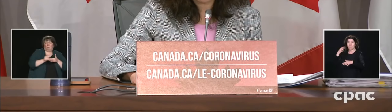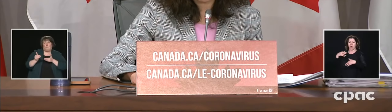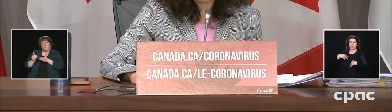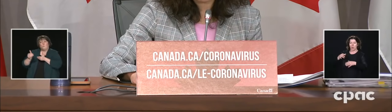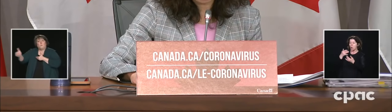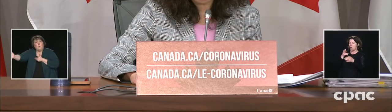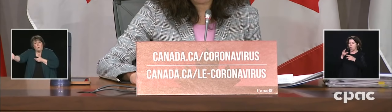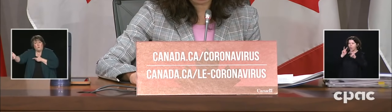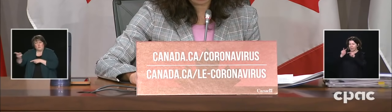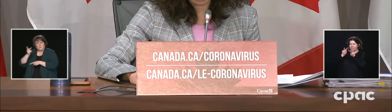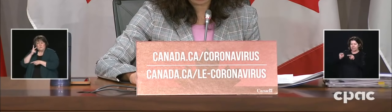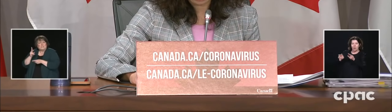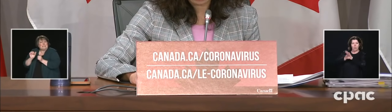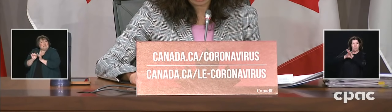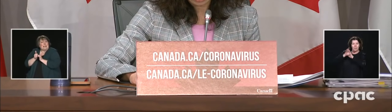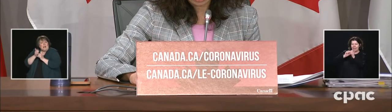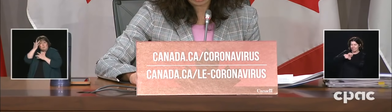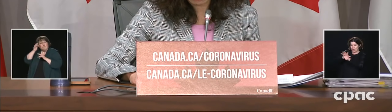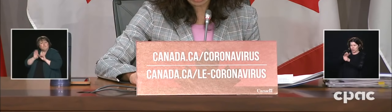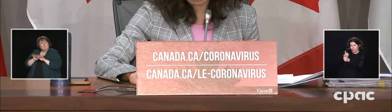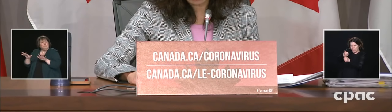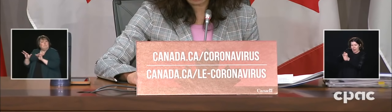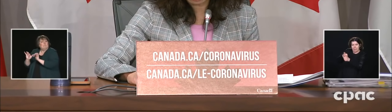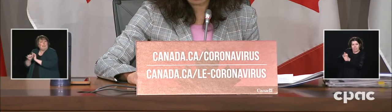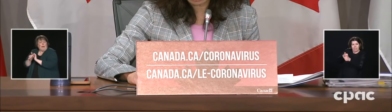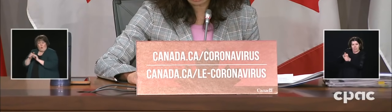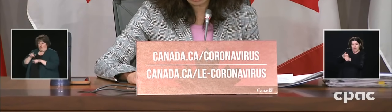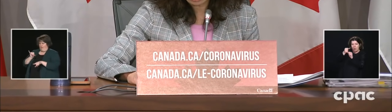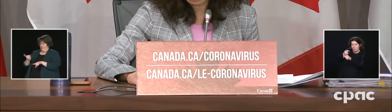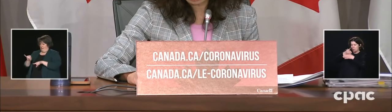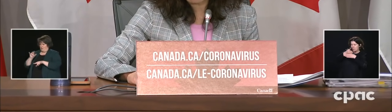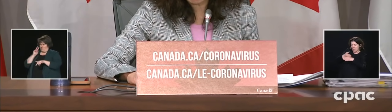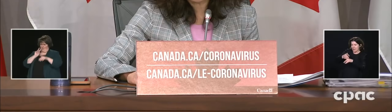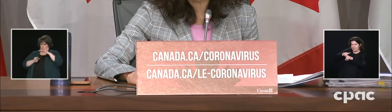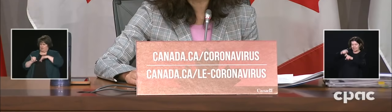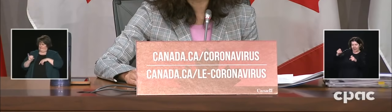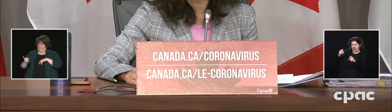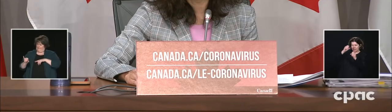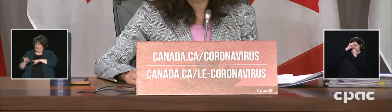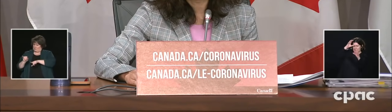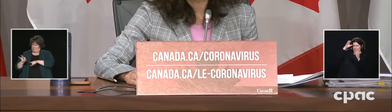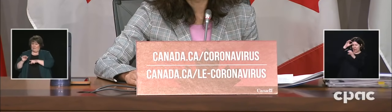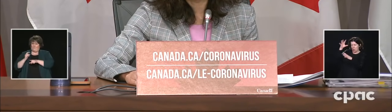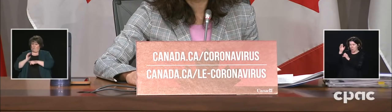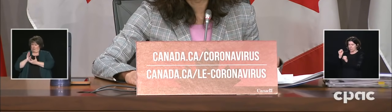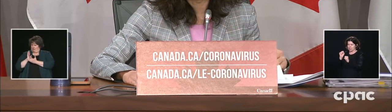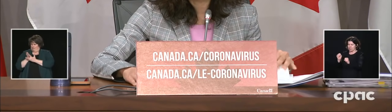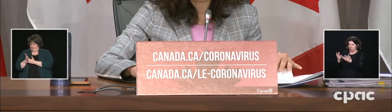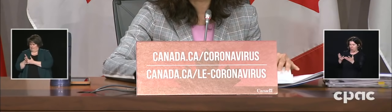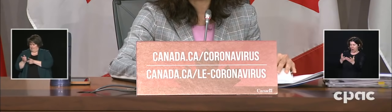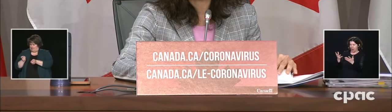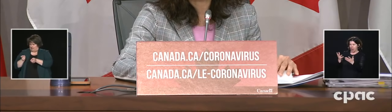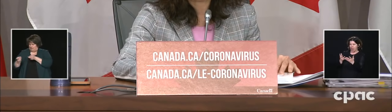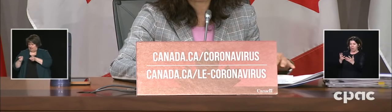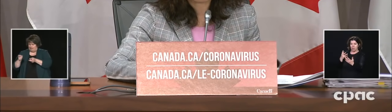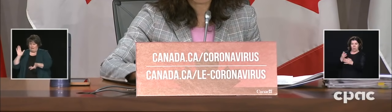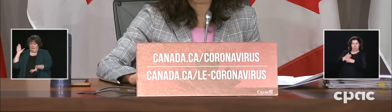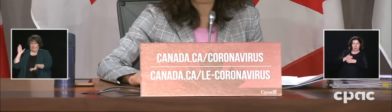visualize potential epidemic growth scenarios and impact of control measures that mitigate growth over time.